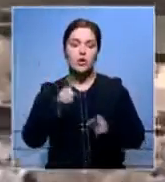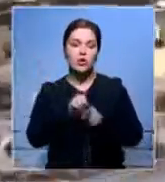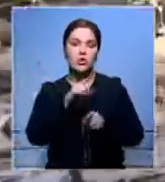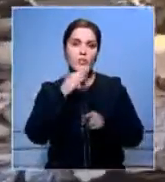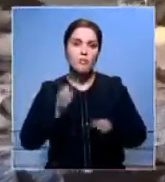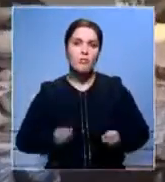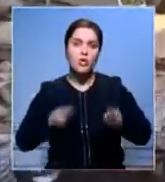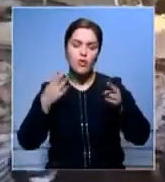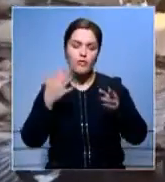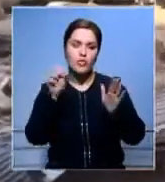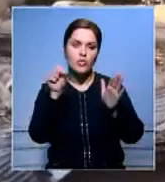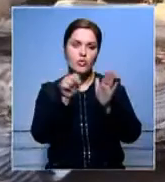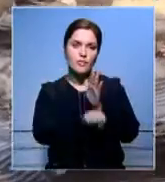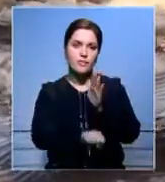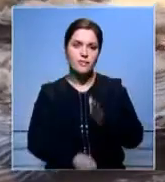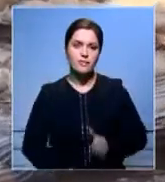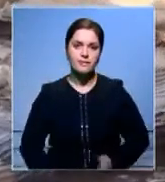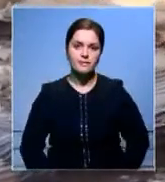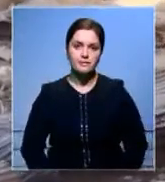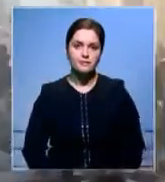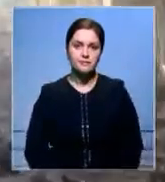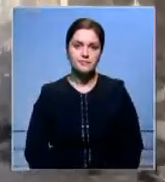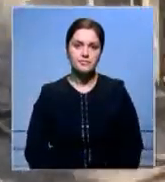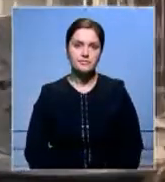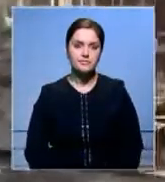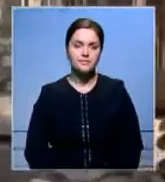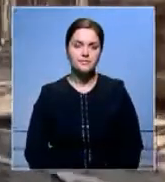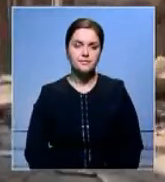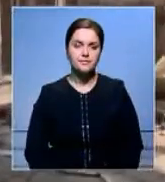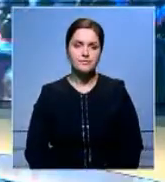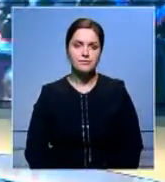сотни боевиков были уничтожены.